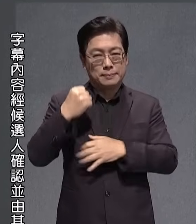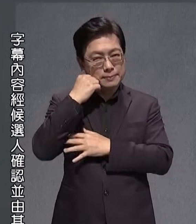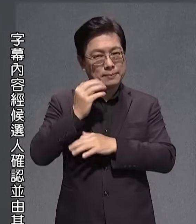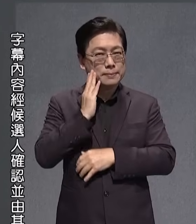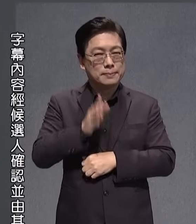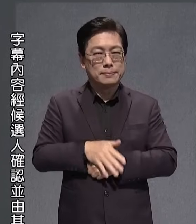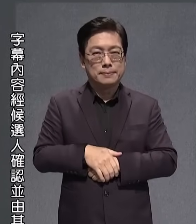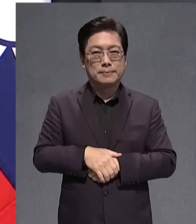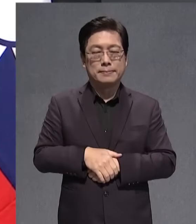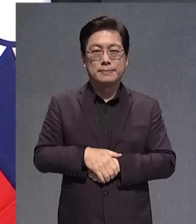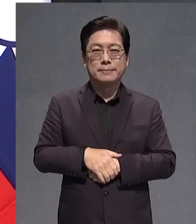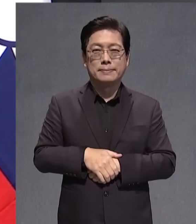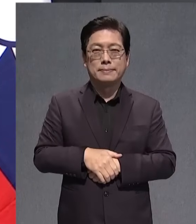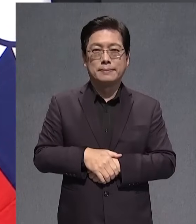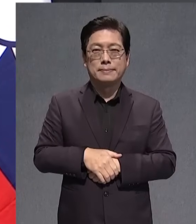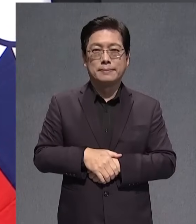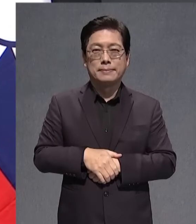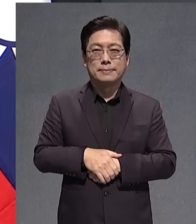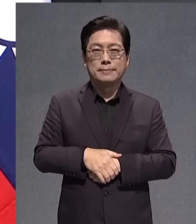业。